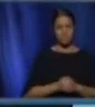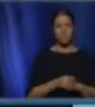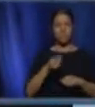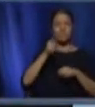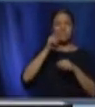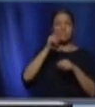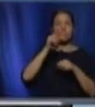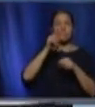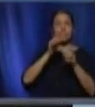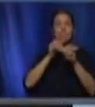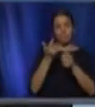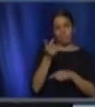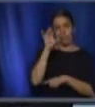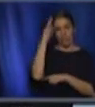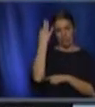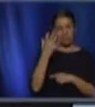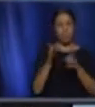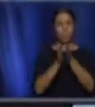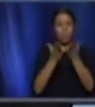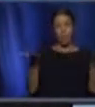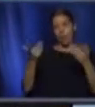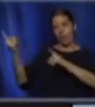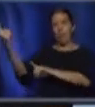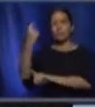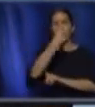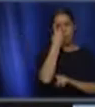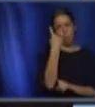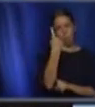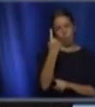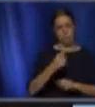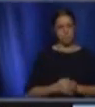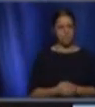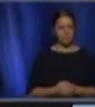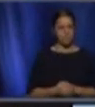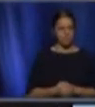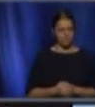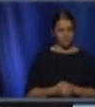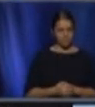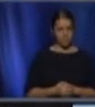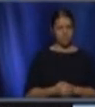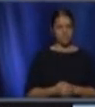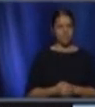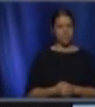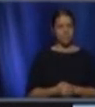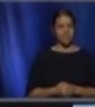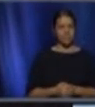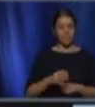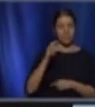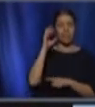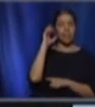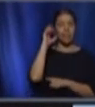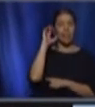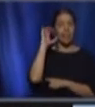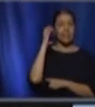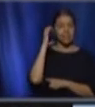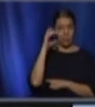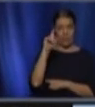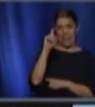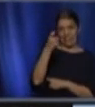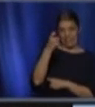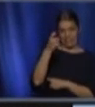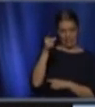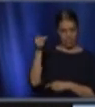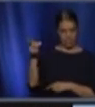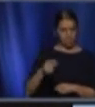micro. On va débuter avec le micro 1. Donc, je pense que c'est Radio X. Bonjour, François Guerrier, Radio X. Très heureux